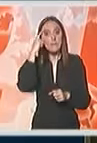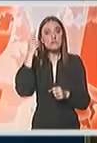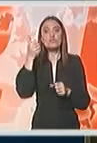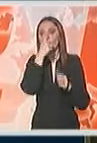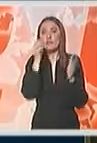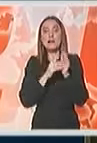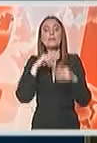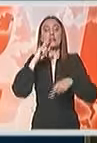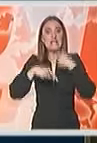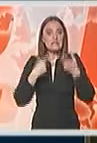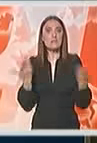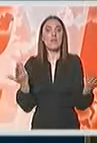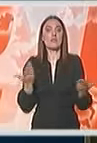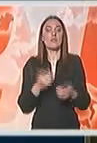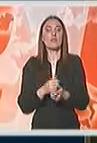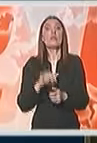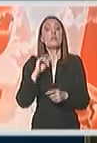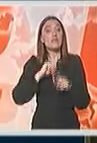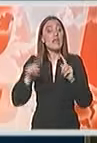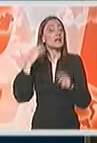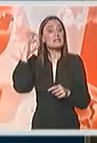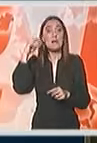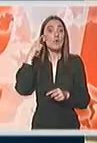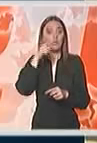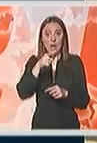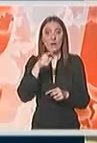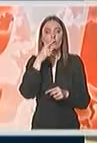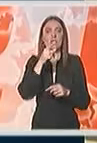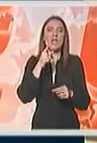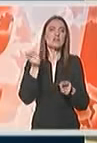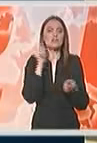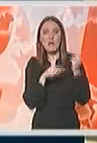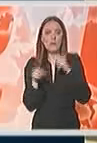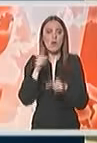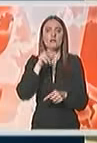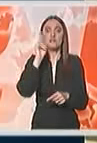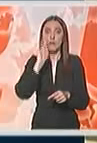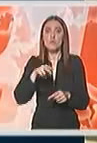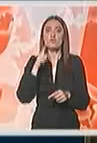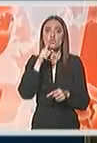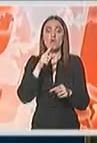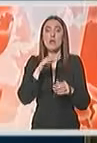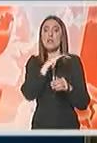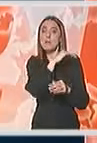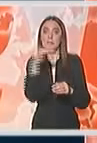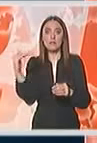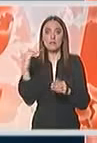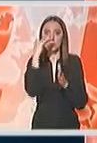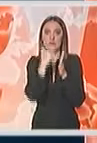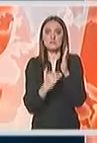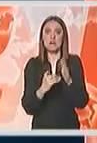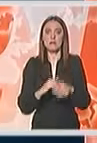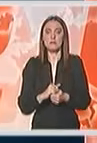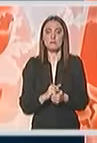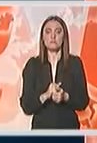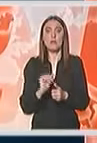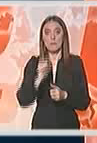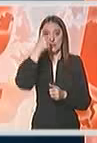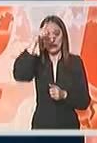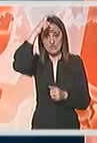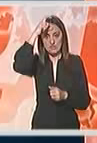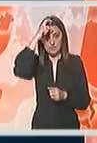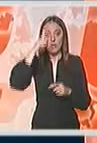se izmeni, jer samo tako mogu te spekulacije da se svedu na minimum. Prioritet